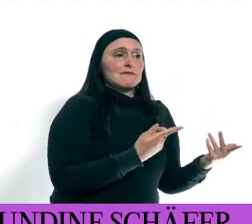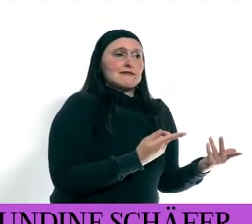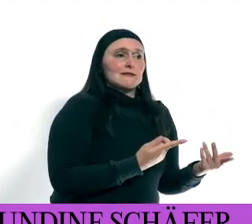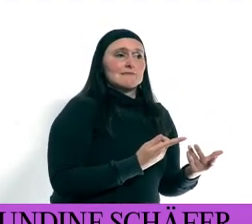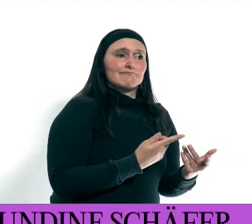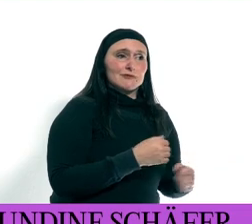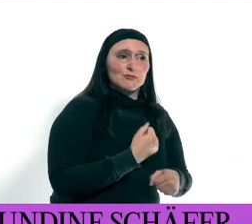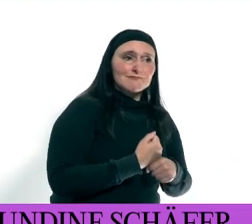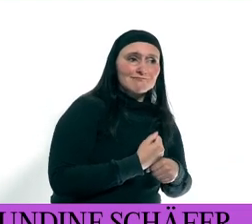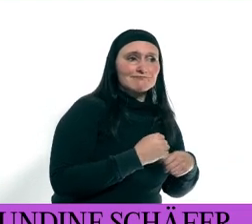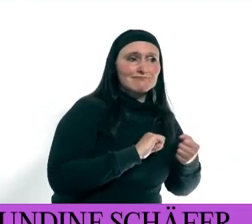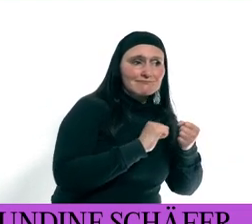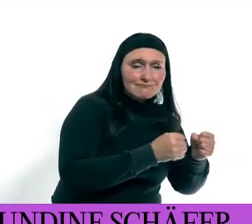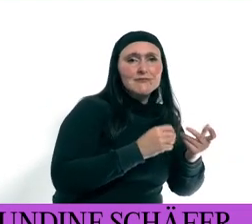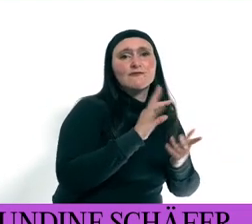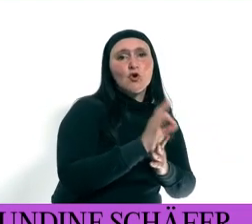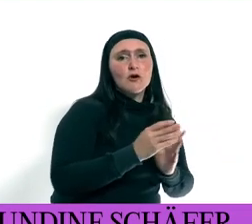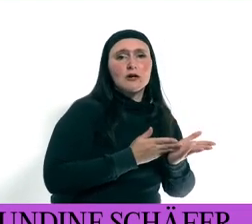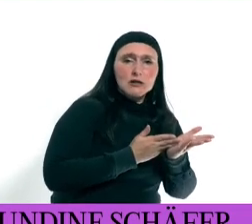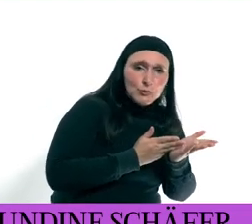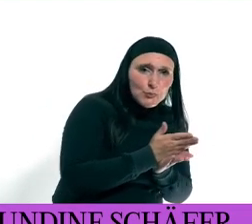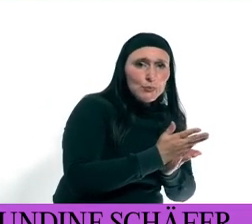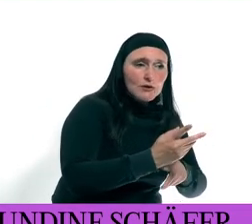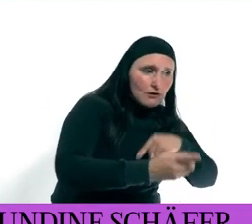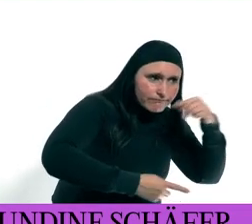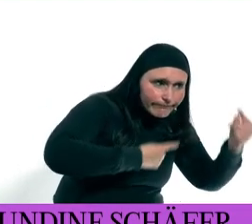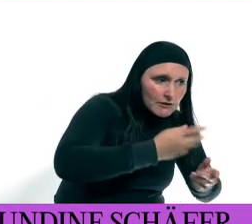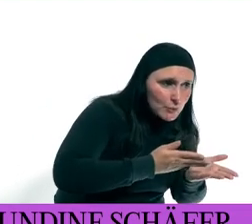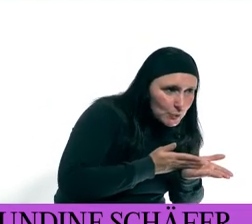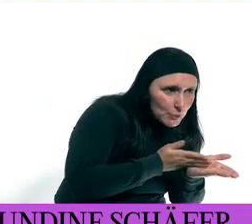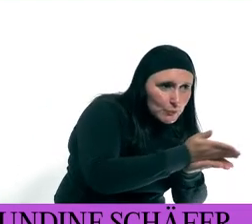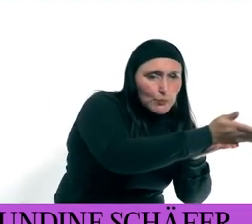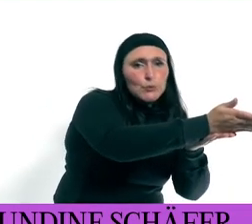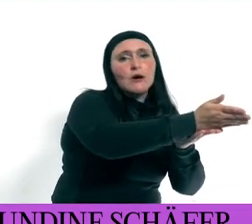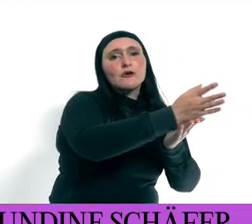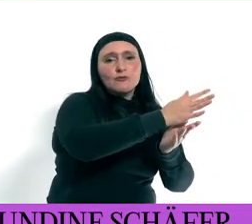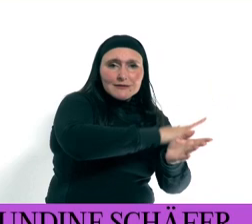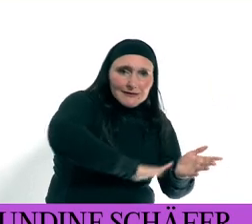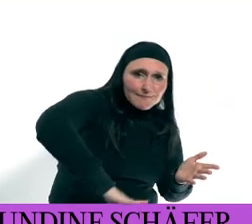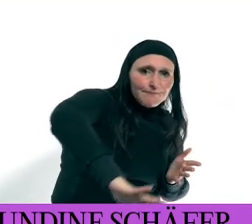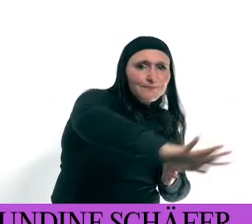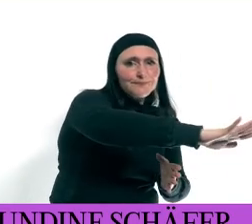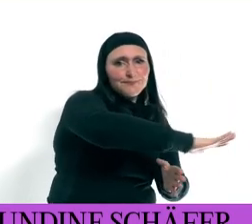vielleicht Geld bekommen. Bis zu diesem Punkt teilt man Erfahrung,